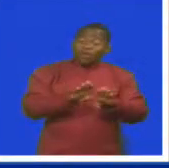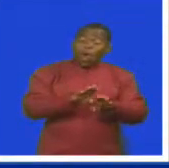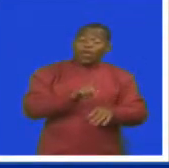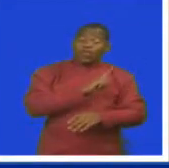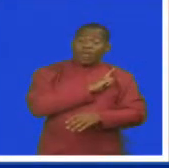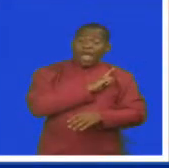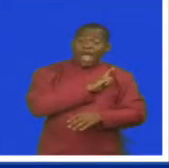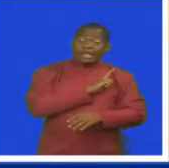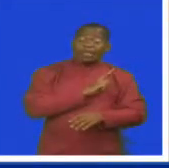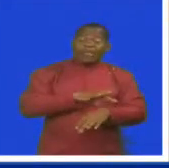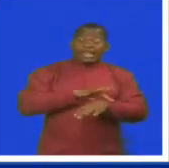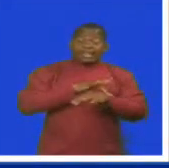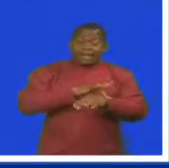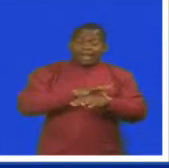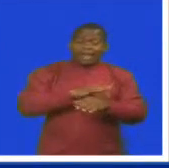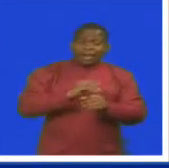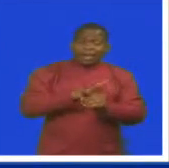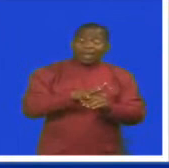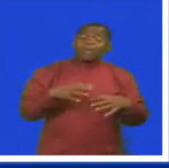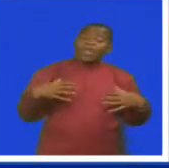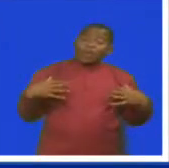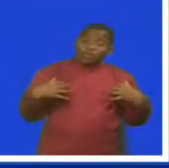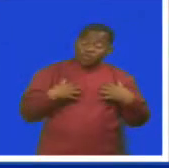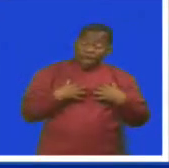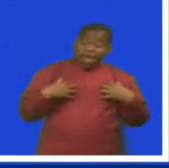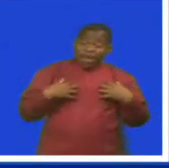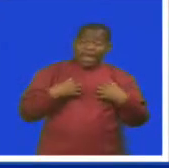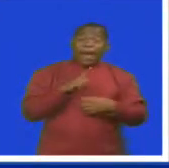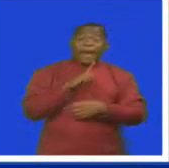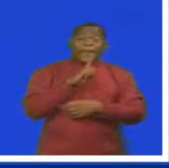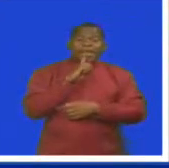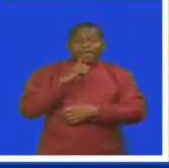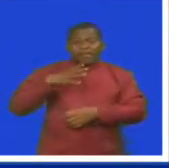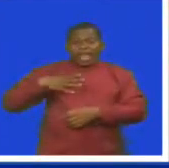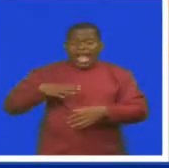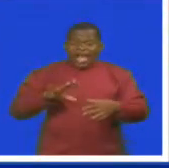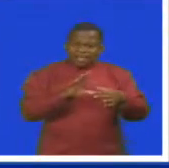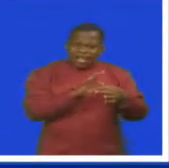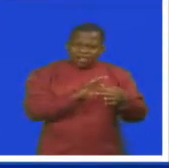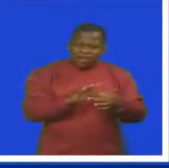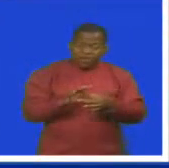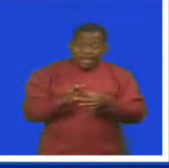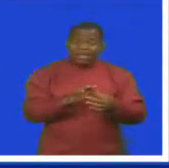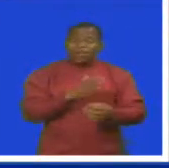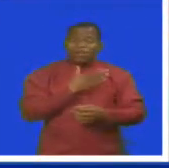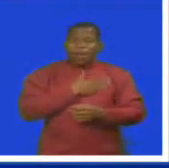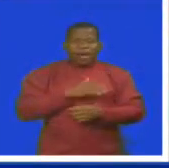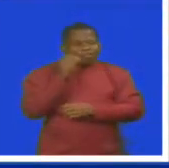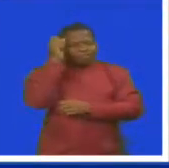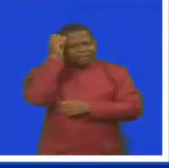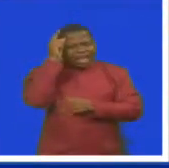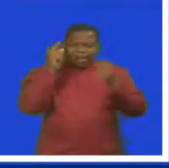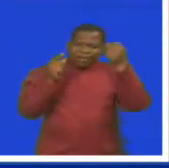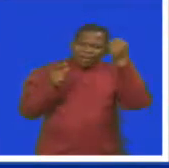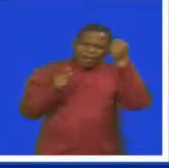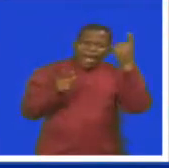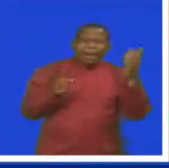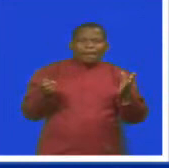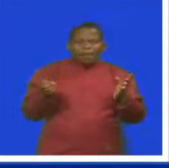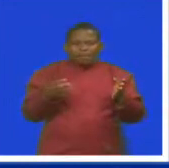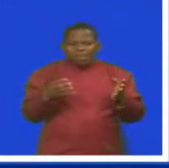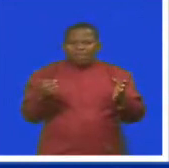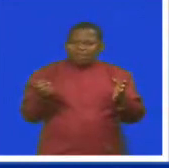letithinthekako kwekuthi tibeke imivo yato mayelana neluhlelo lokusetshenziswa kwetimali leli dolobha kulomnyaka timali